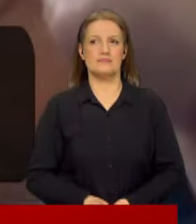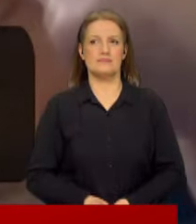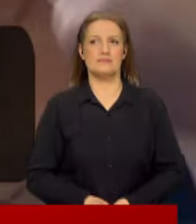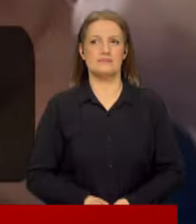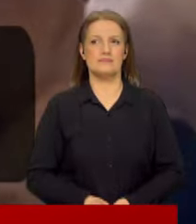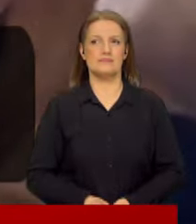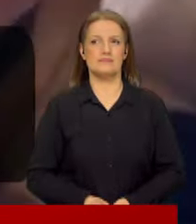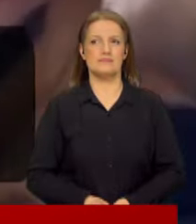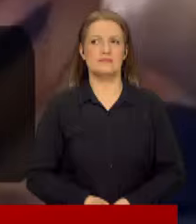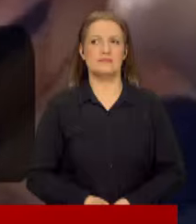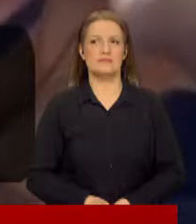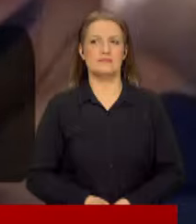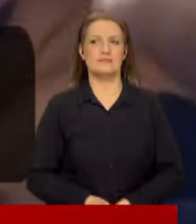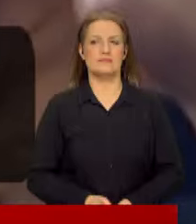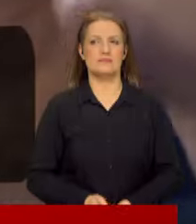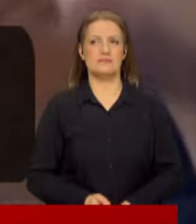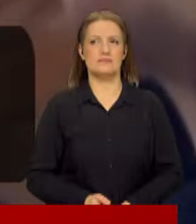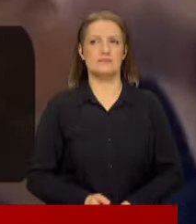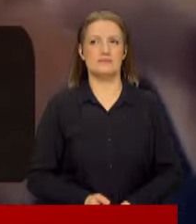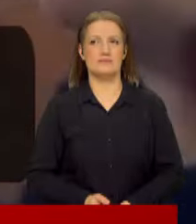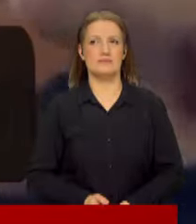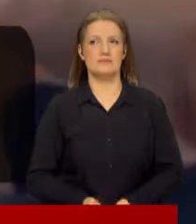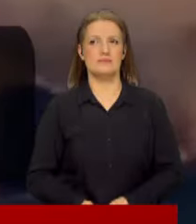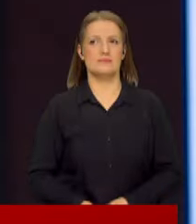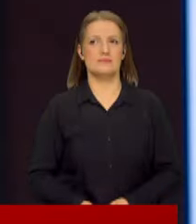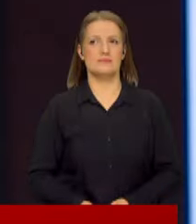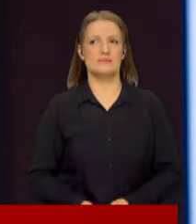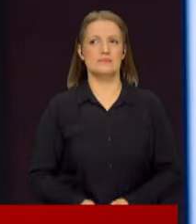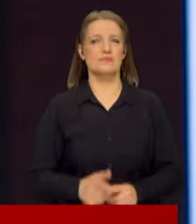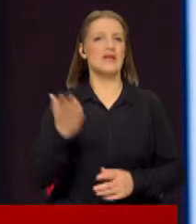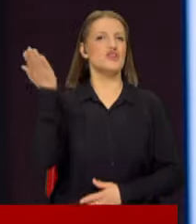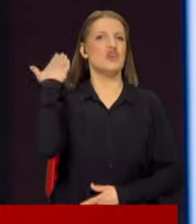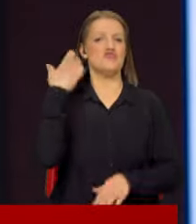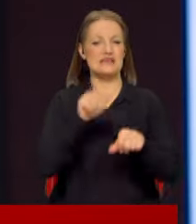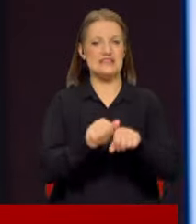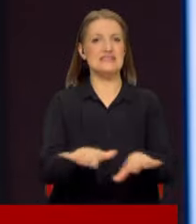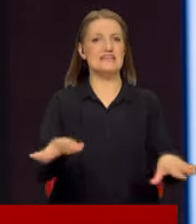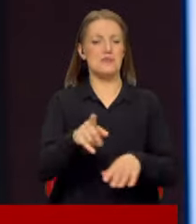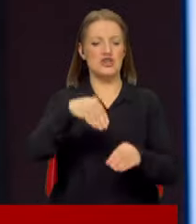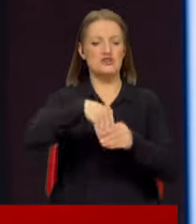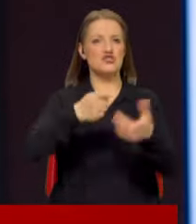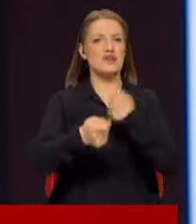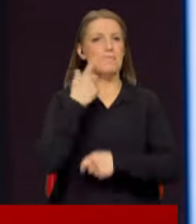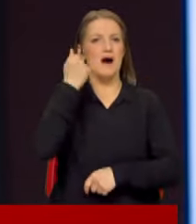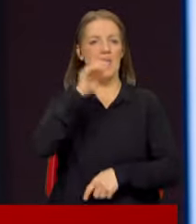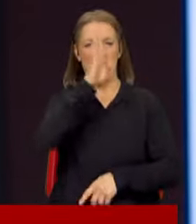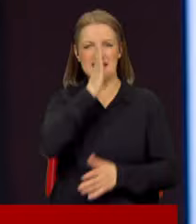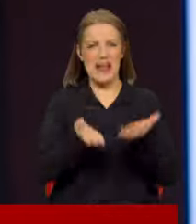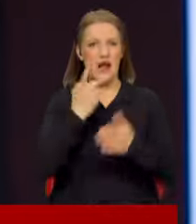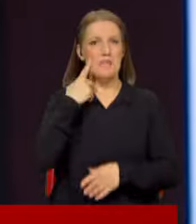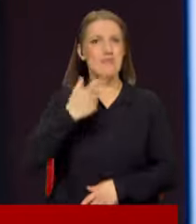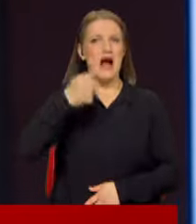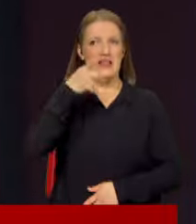tane kaymakamı. Maşallah tek başına hepsinin hakkından geliyorsun. Geçmiş sistemde İçişleri Bakanlığı, Adalet Bakanlığı,